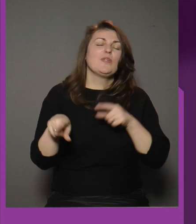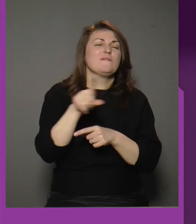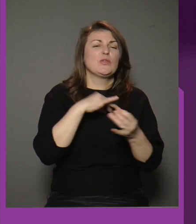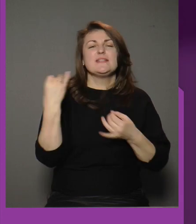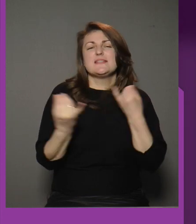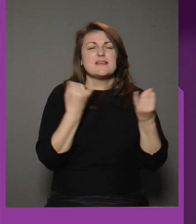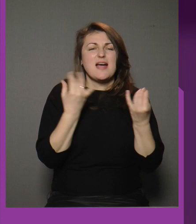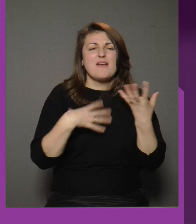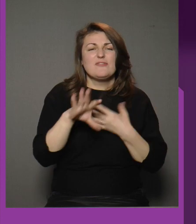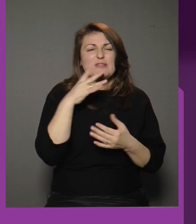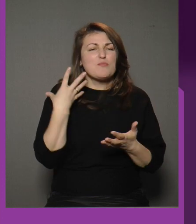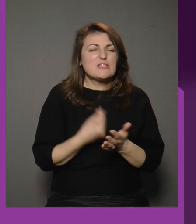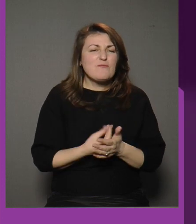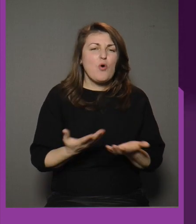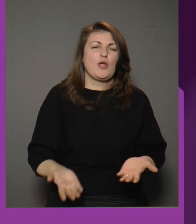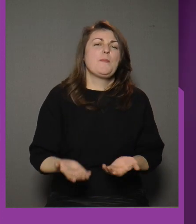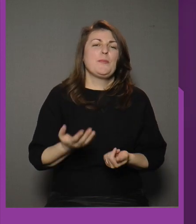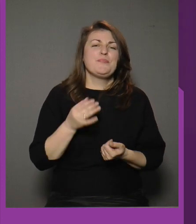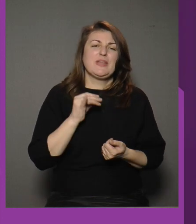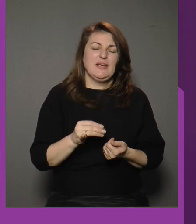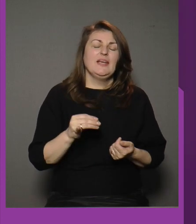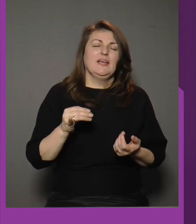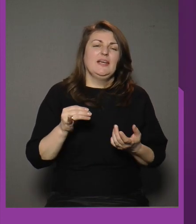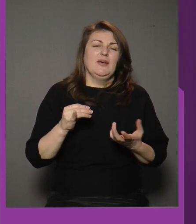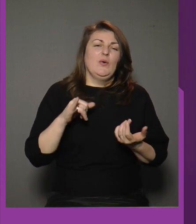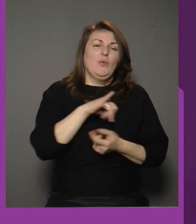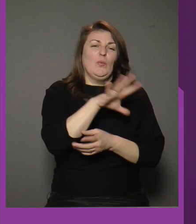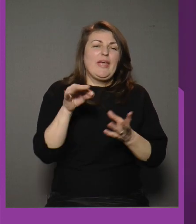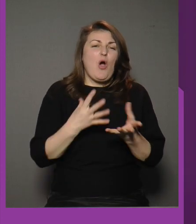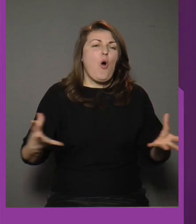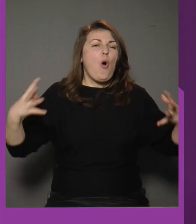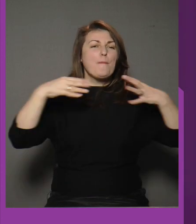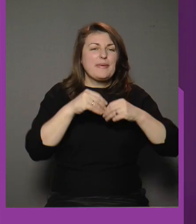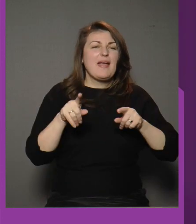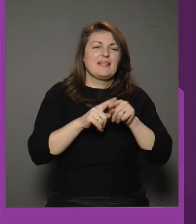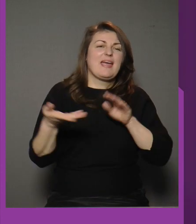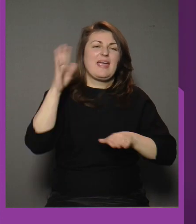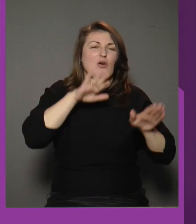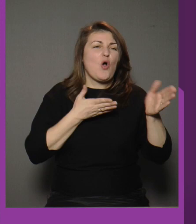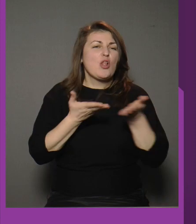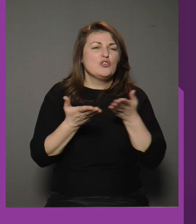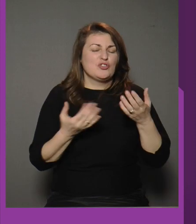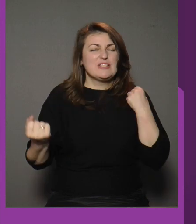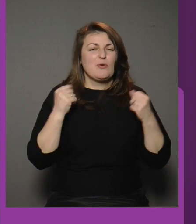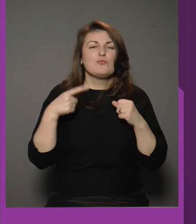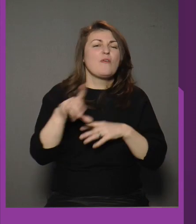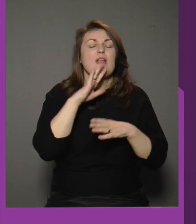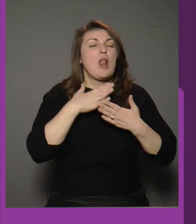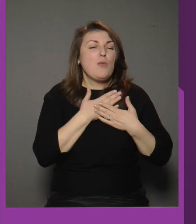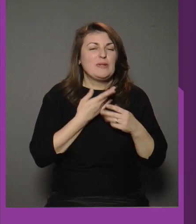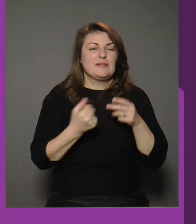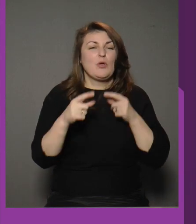всі по-своєму. І їх об'єднує гірськолижний спорт, тому що вони люблять цей спорт. Юна